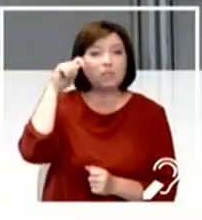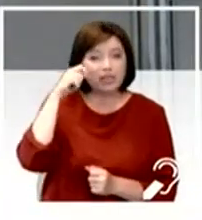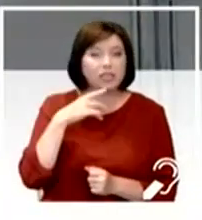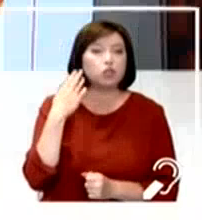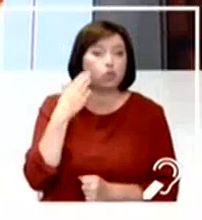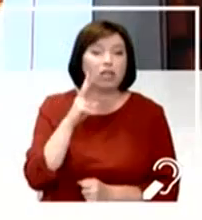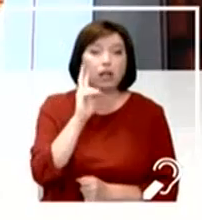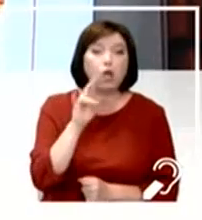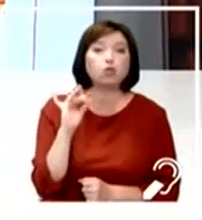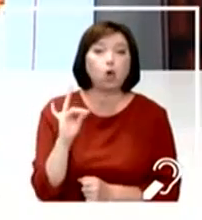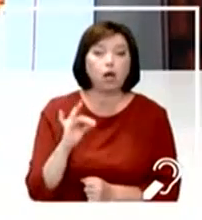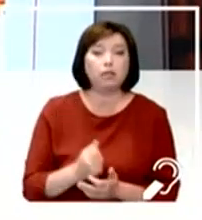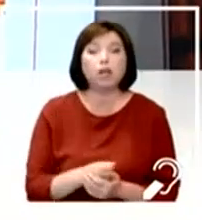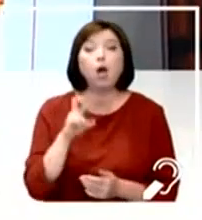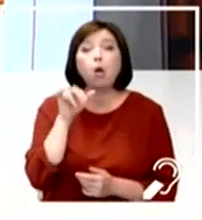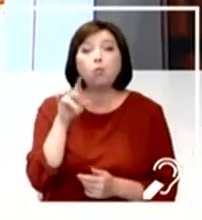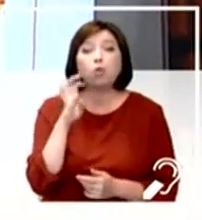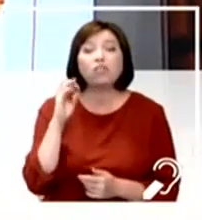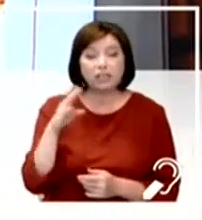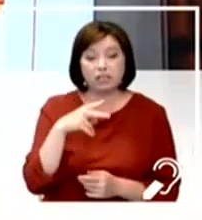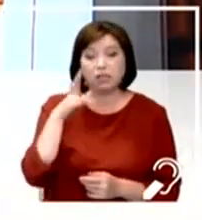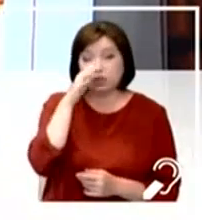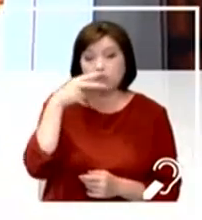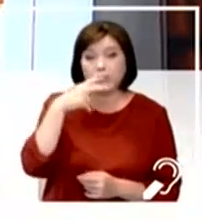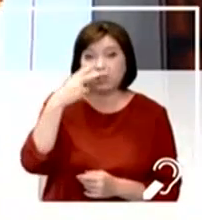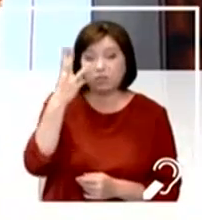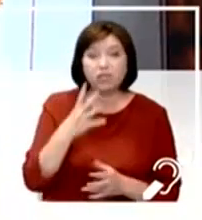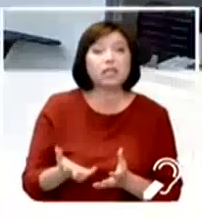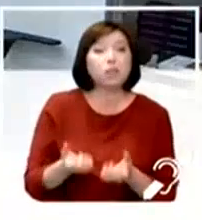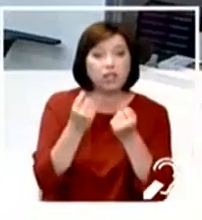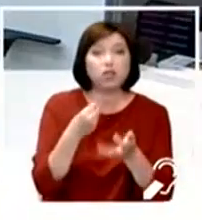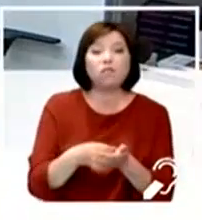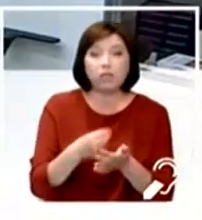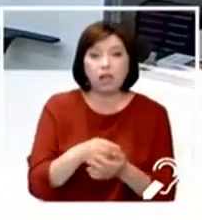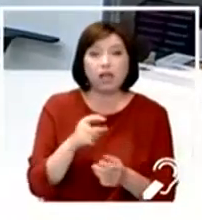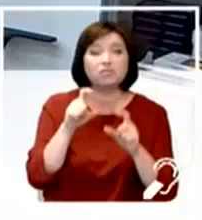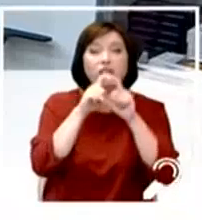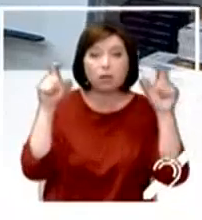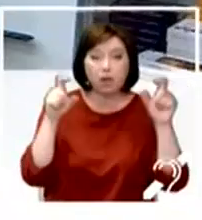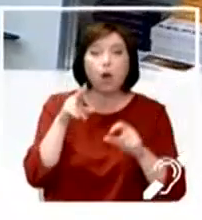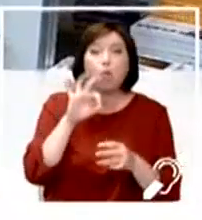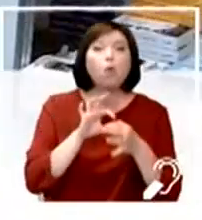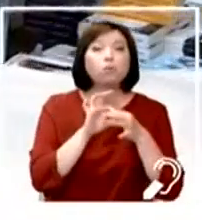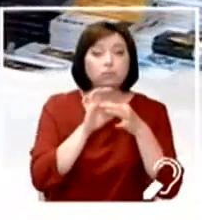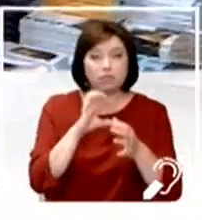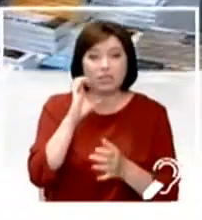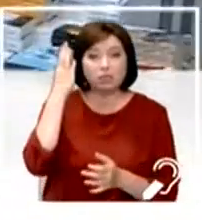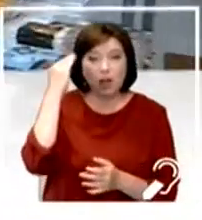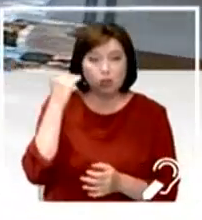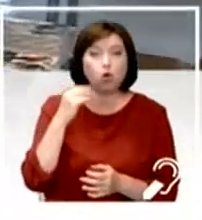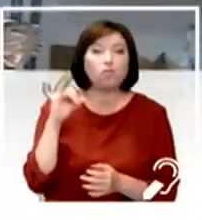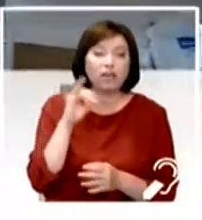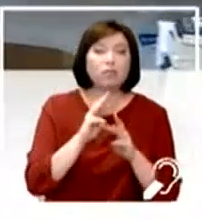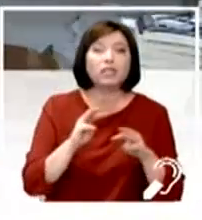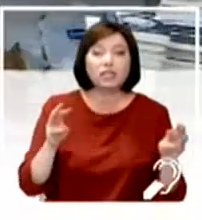președintelui României Klaus Iohannis. Bookfest Chișinău 2023 este susținut financiar de Departamentul pentru Relația cu Republica Moldova